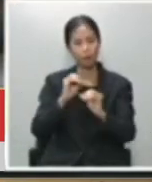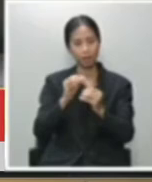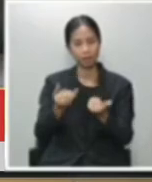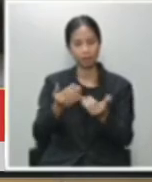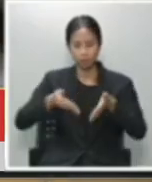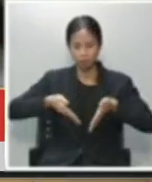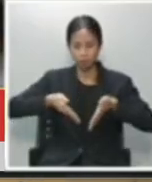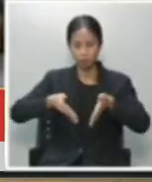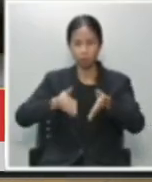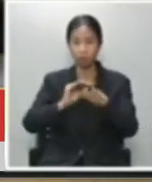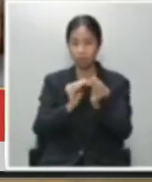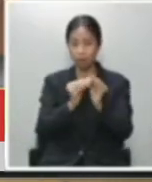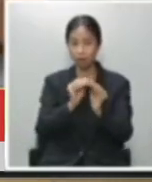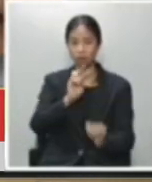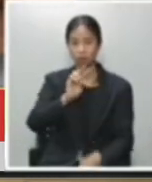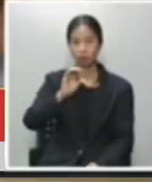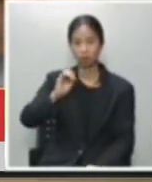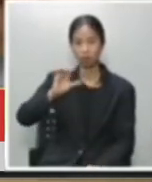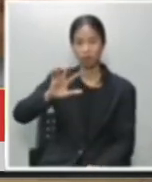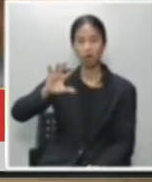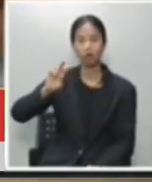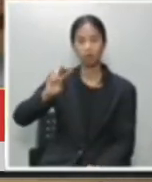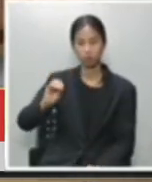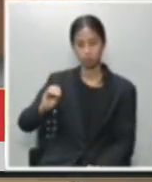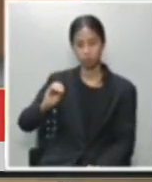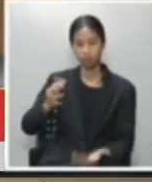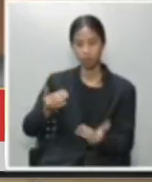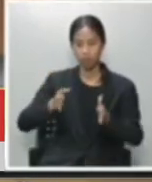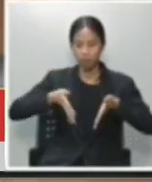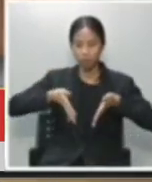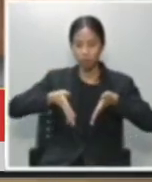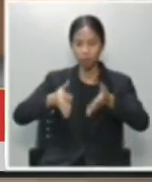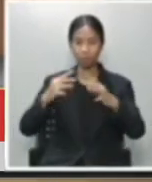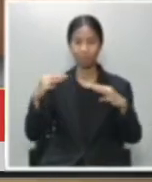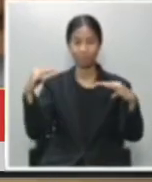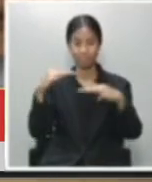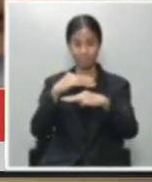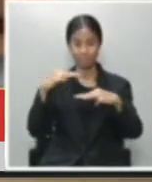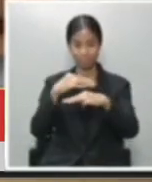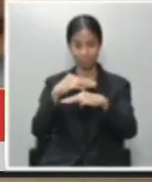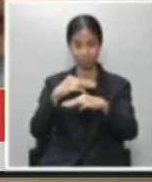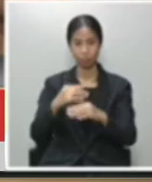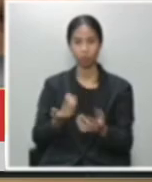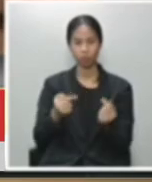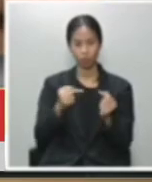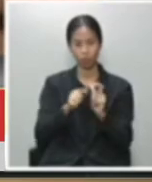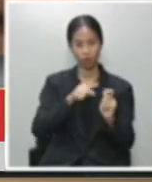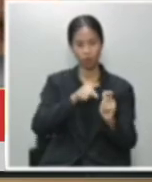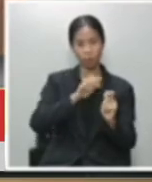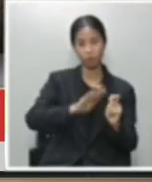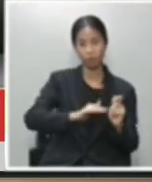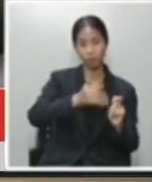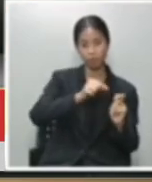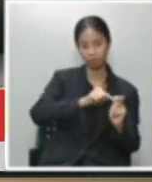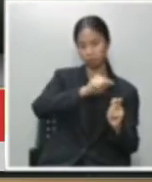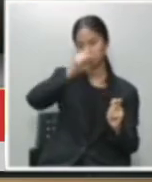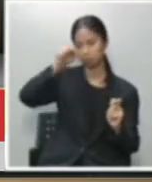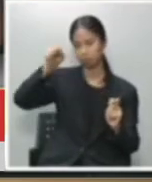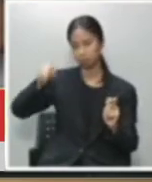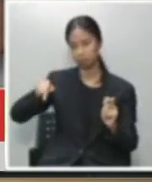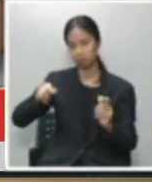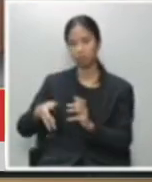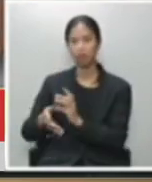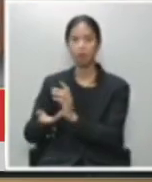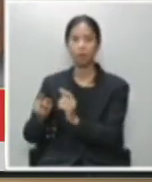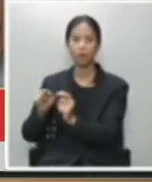าย2050ซึ่งเป็นถนน4ช่องจราจรเชื่อมระหว่างอำเภอเมืองจังหวัดอุบลผ่านอำเภอเหล่าสะโก